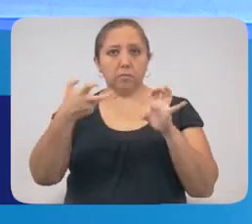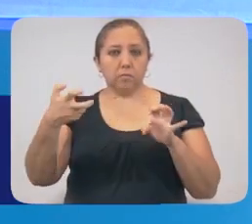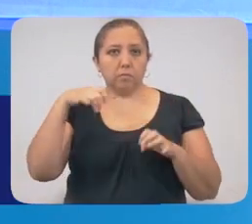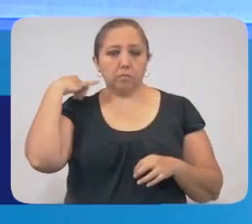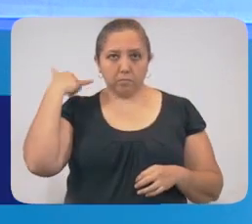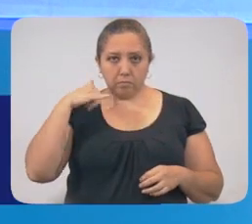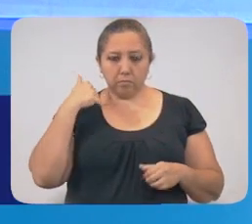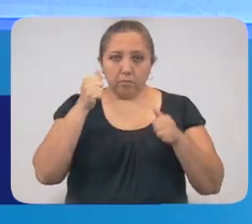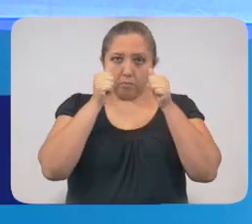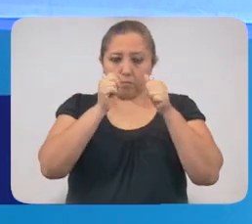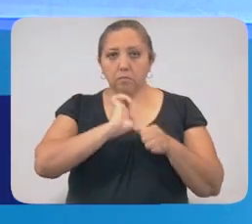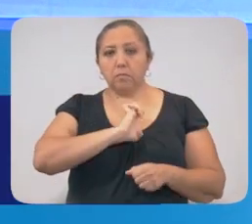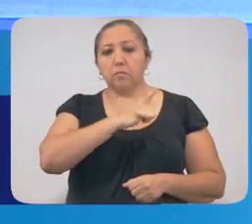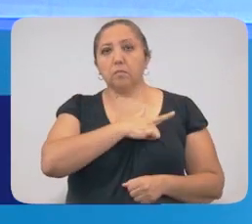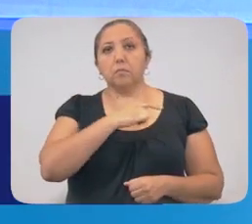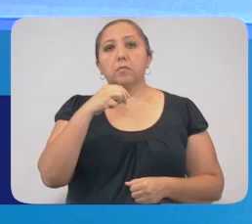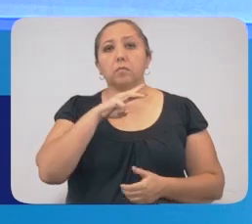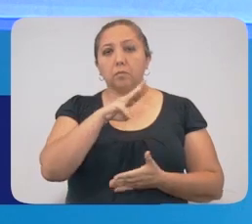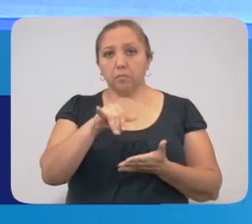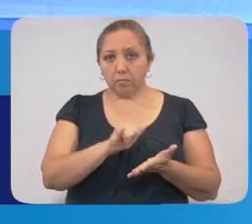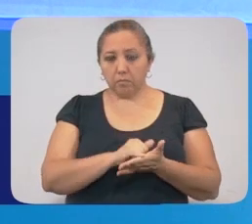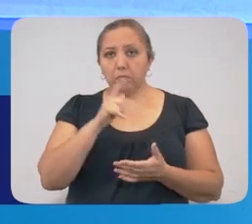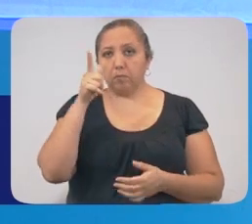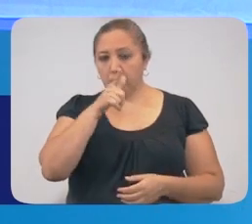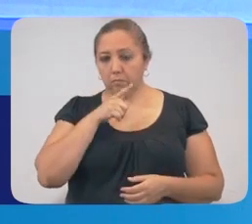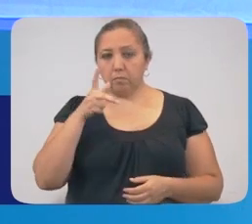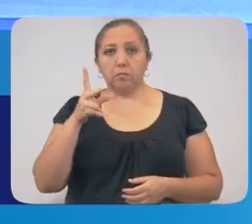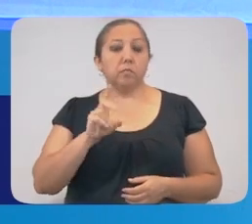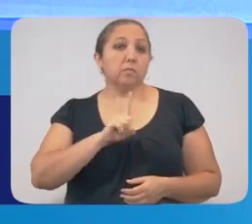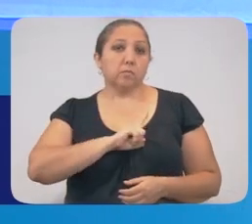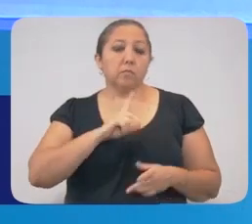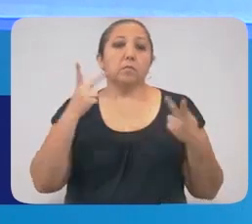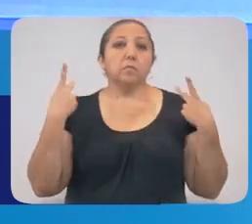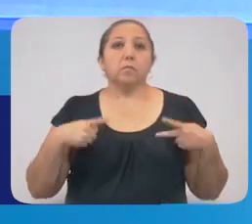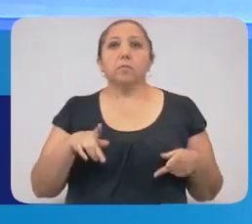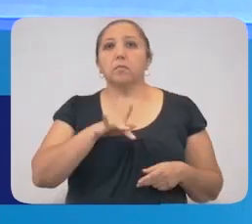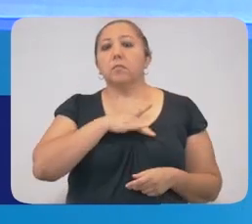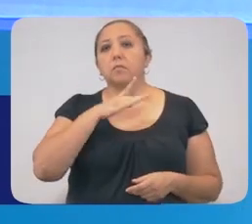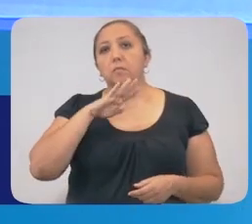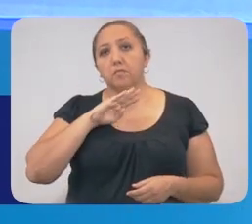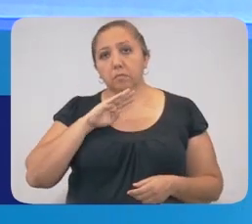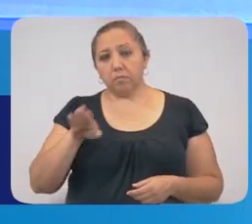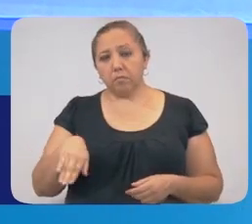coronavirus.yucatan.gov.mx, tiyan Ichmayayetel español. Tu chikul WhatsApp, número